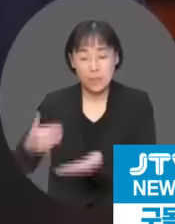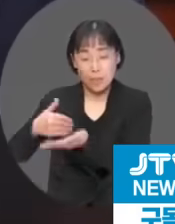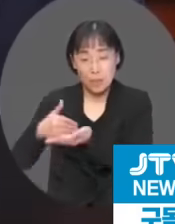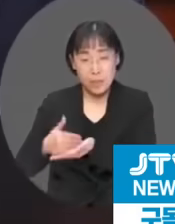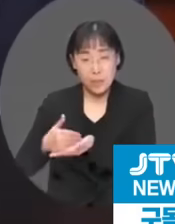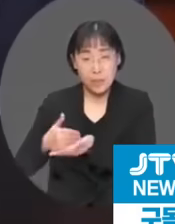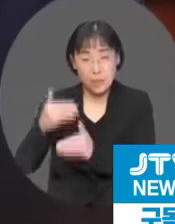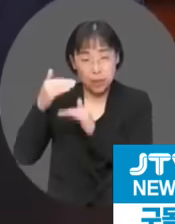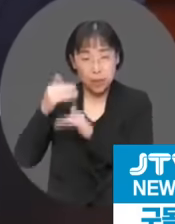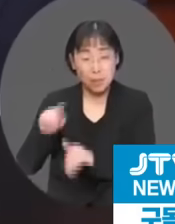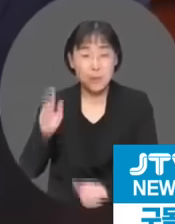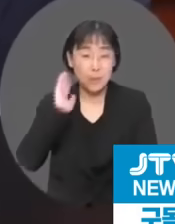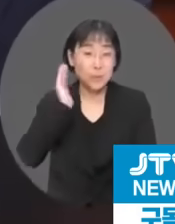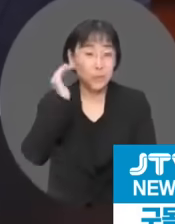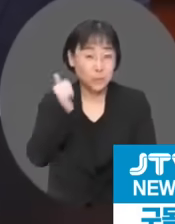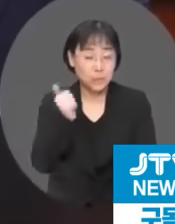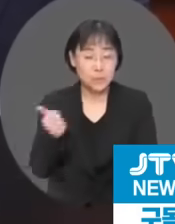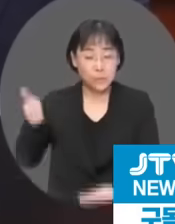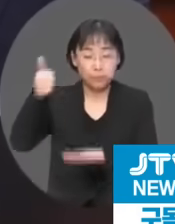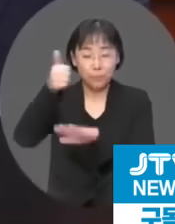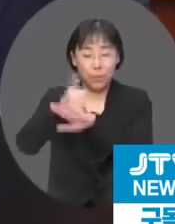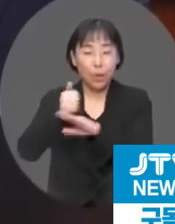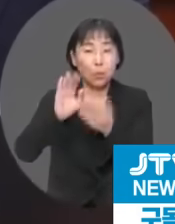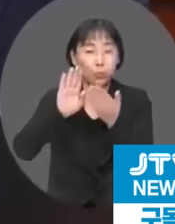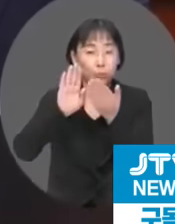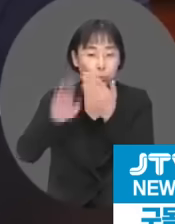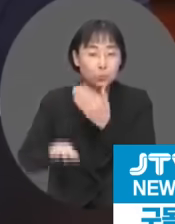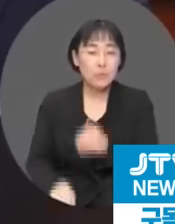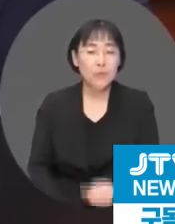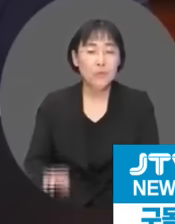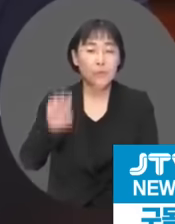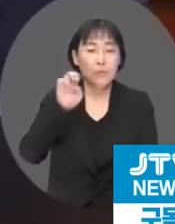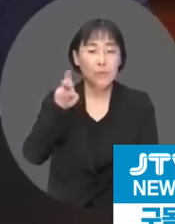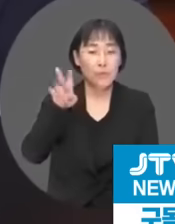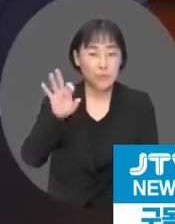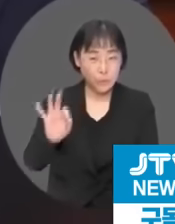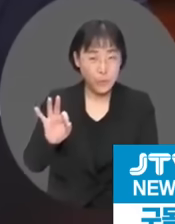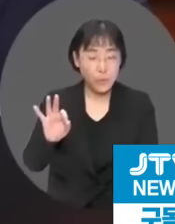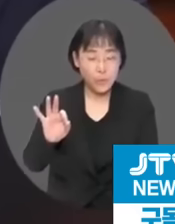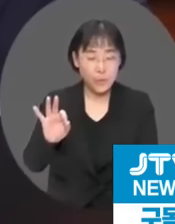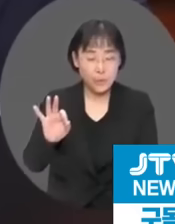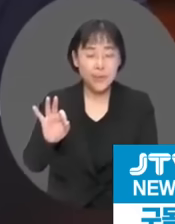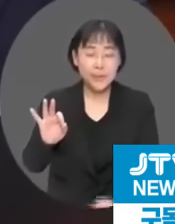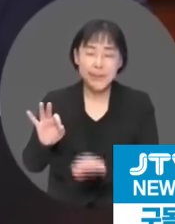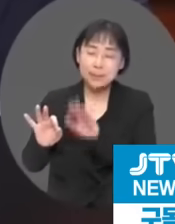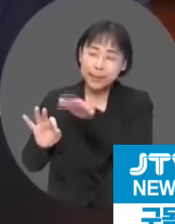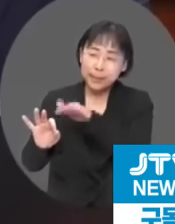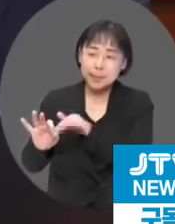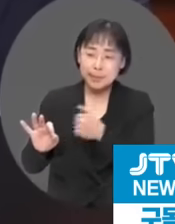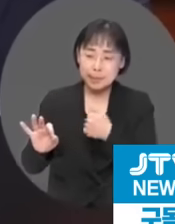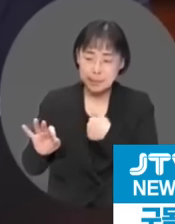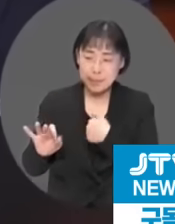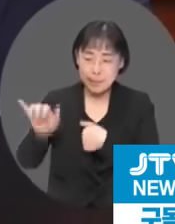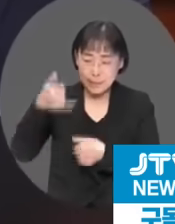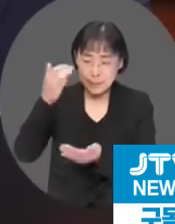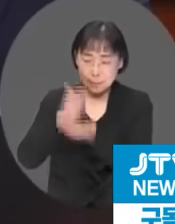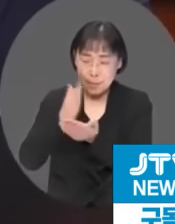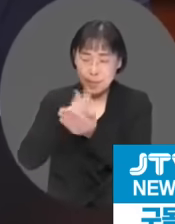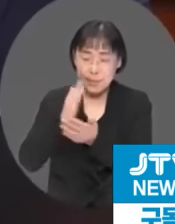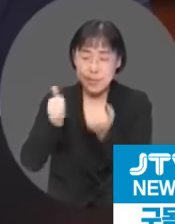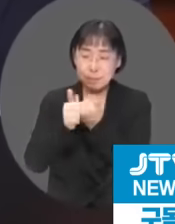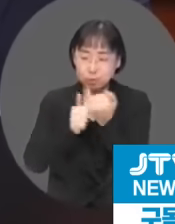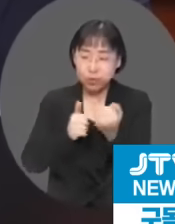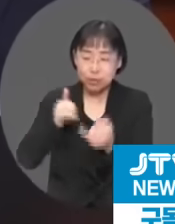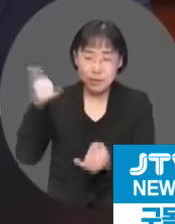예 대통령이 되시고 나서서 명태현 씨한테 나랑 어 우리 그 집사람한테 전화하지 마라라고